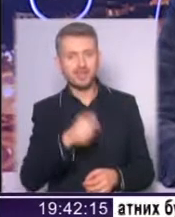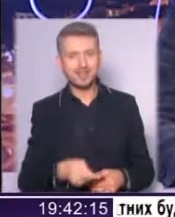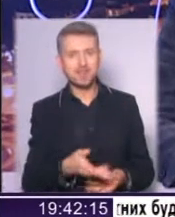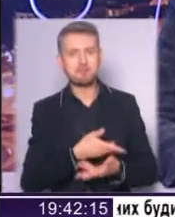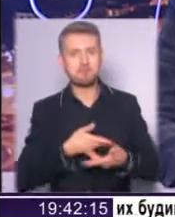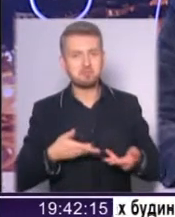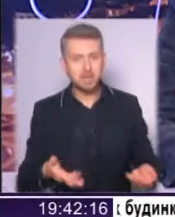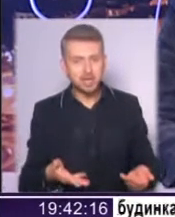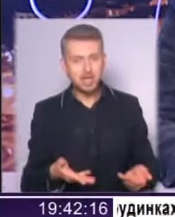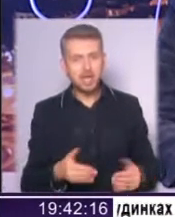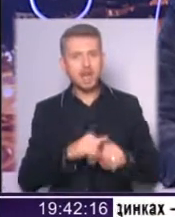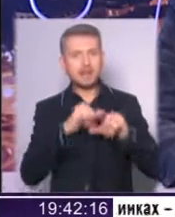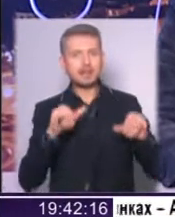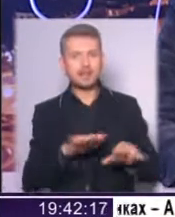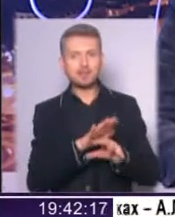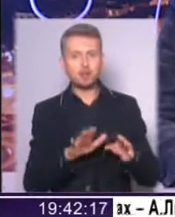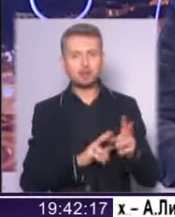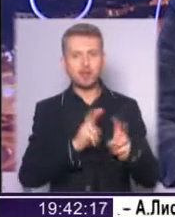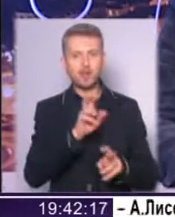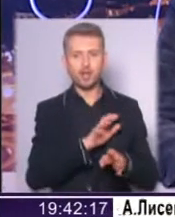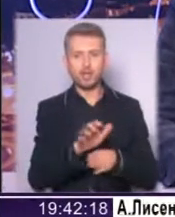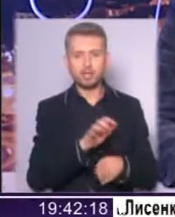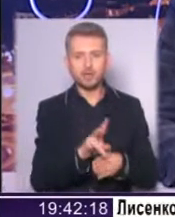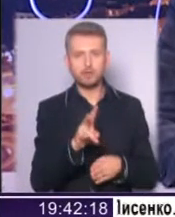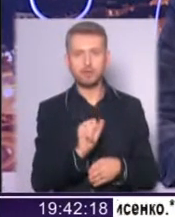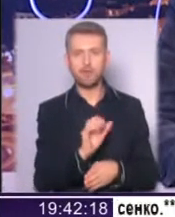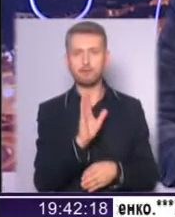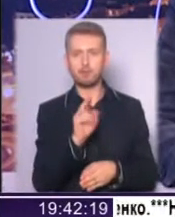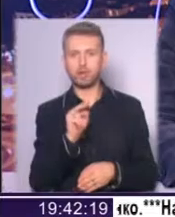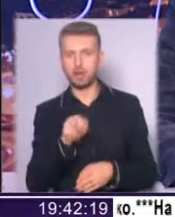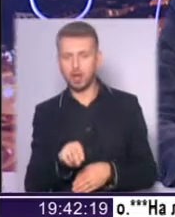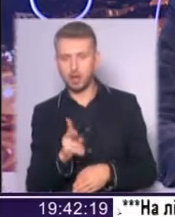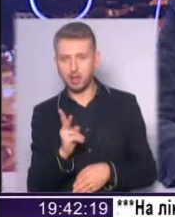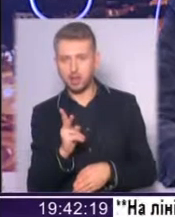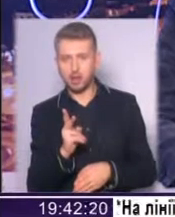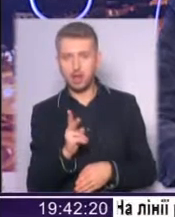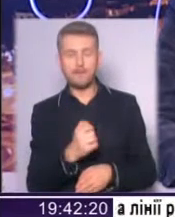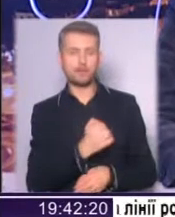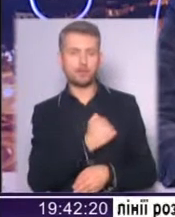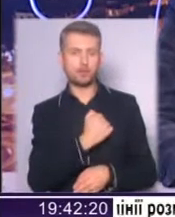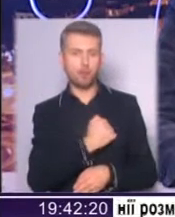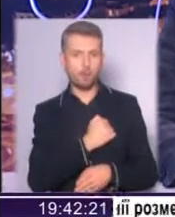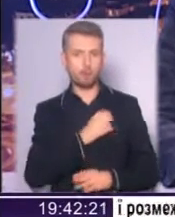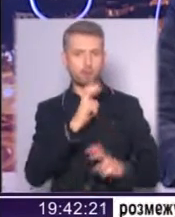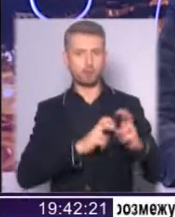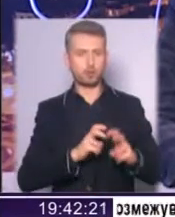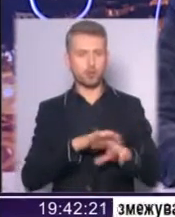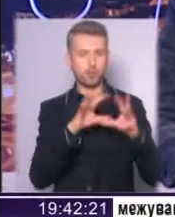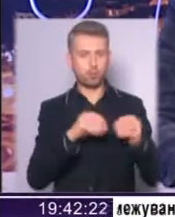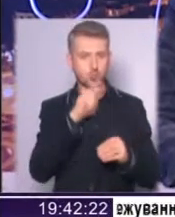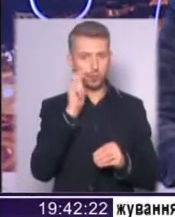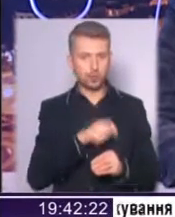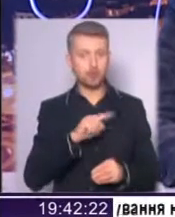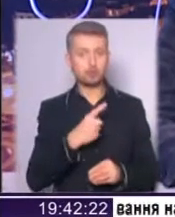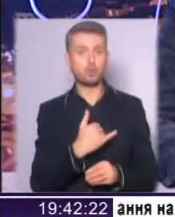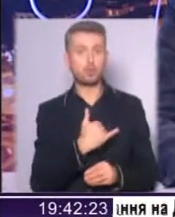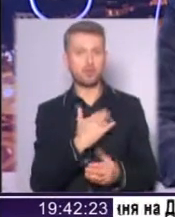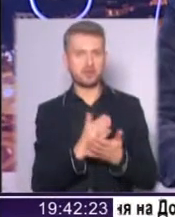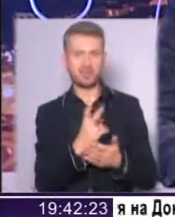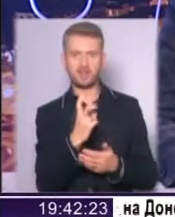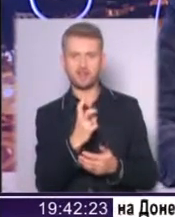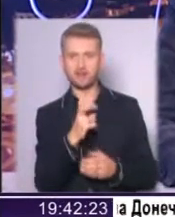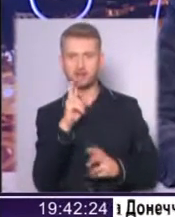Яценюк стіну, славну, звісно, за 4 мільярда. Тобто, ну, давайте, я розумію, можна багато сказати, списати на війну, але ну, подивимося тоді,